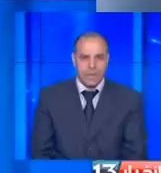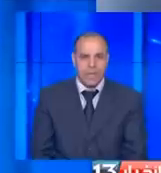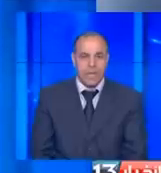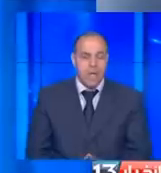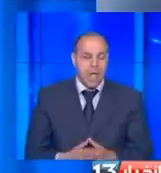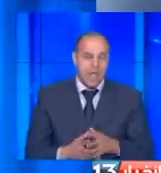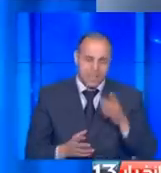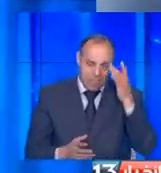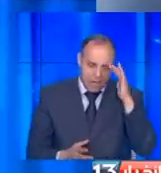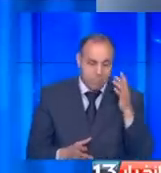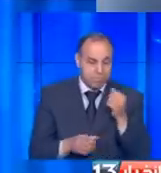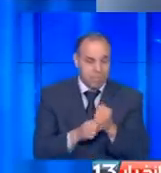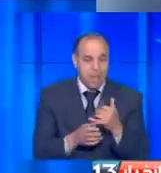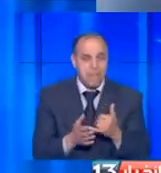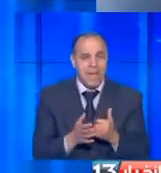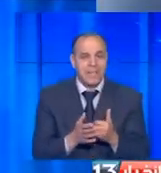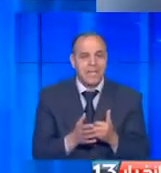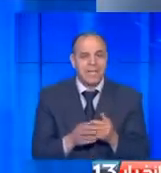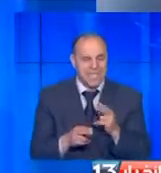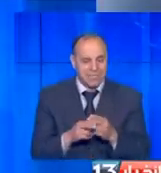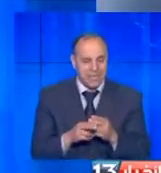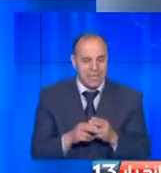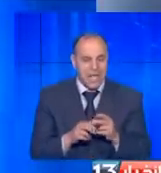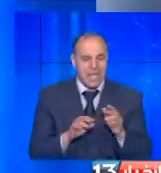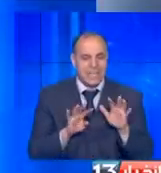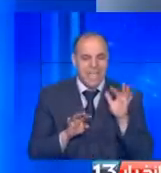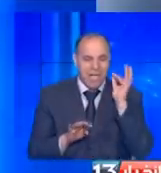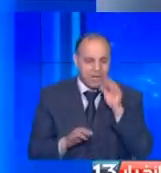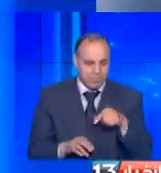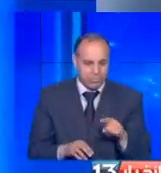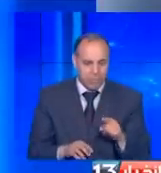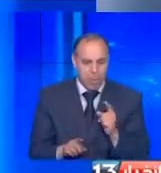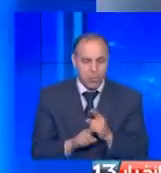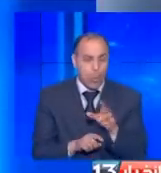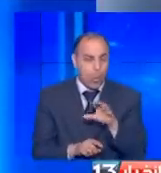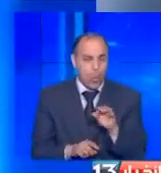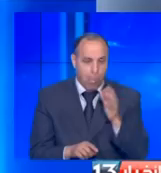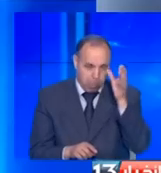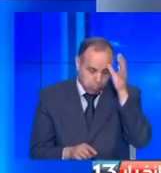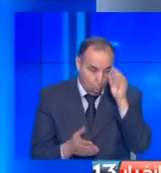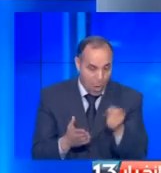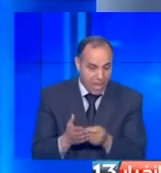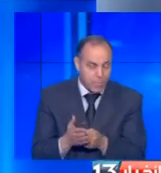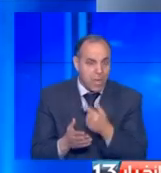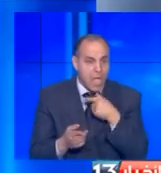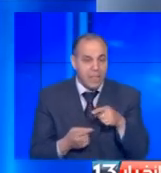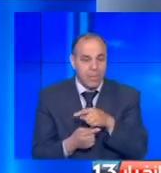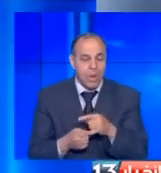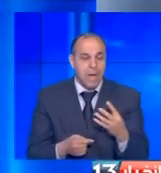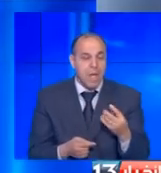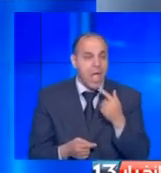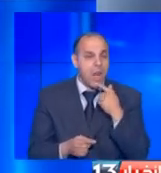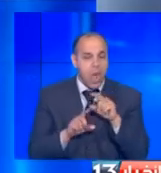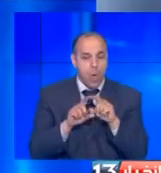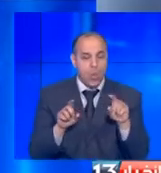في أخبار الثقافة، تحتضن مدينة عقارب حتى 9 أفريل الجاري الملتقى الوطني العلمي والأدبي في دورته 4